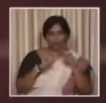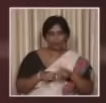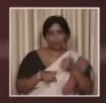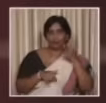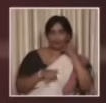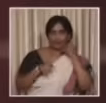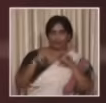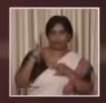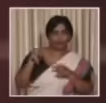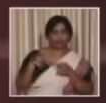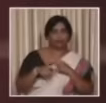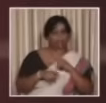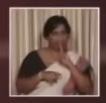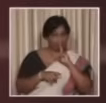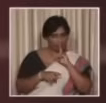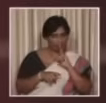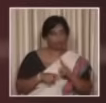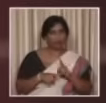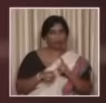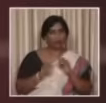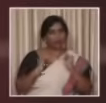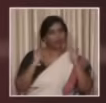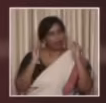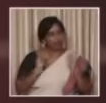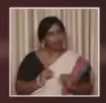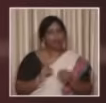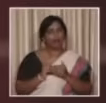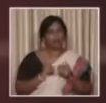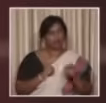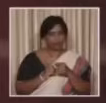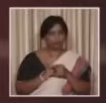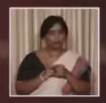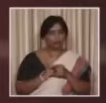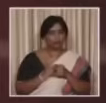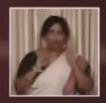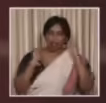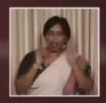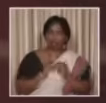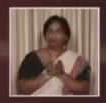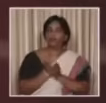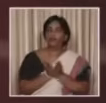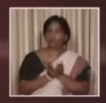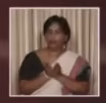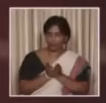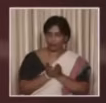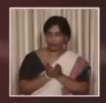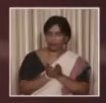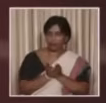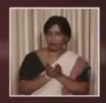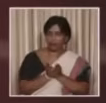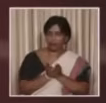ඉන්නේ. මං කියන්නේ අවම හැදියාව අවම ශික්ෂණය පාර්ලිමේන්තුවේ